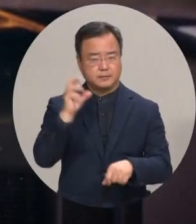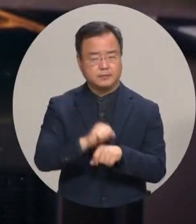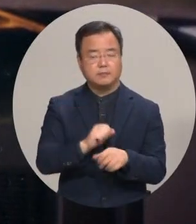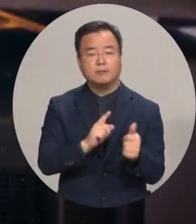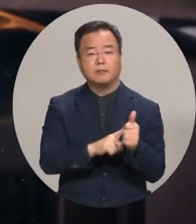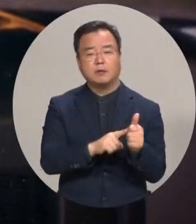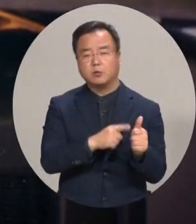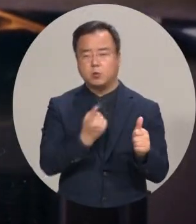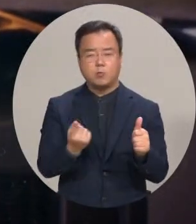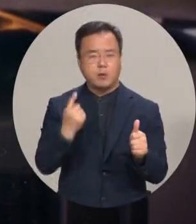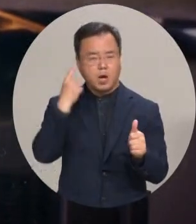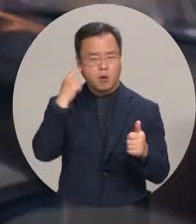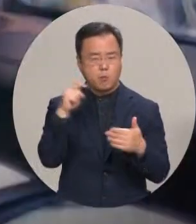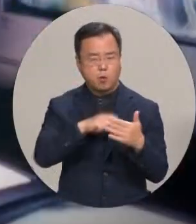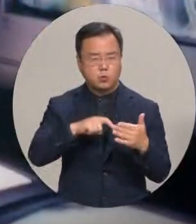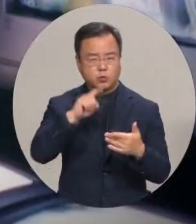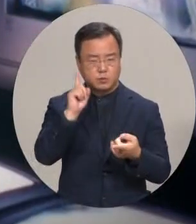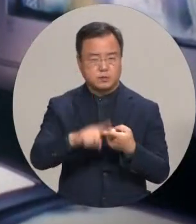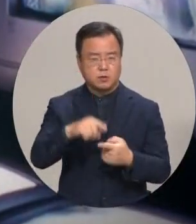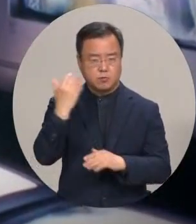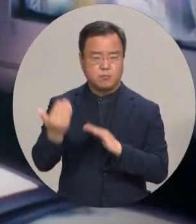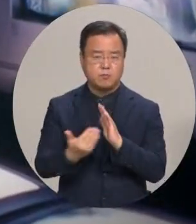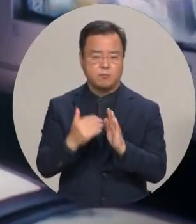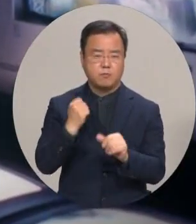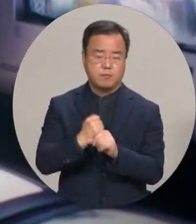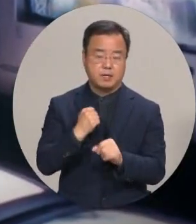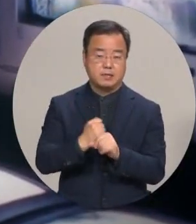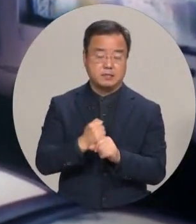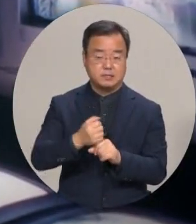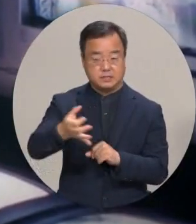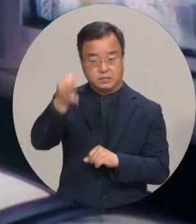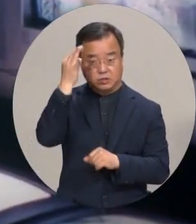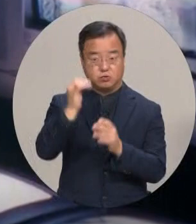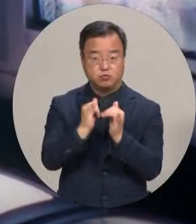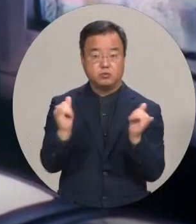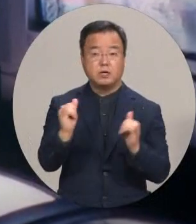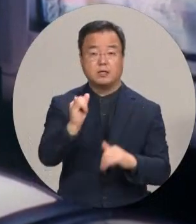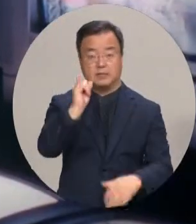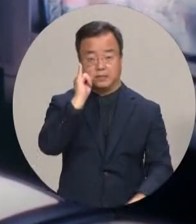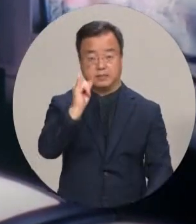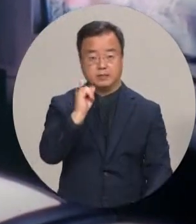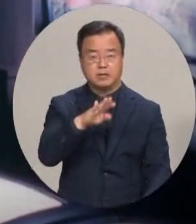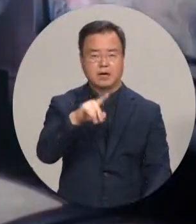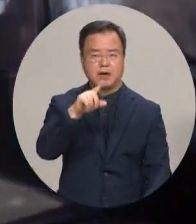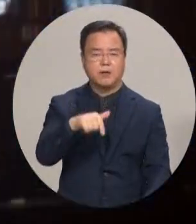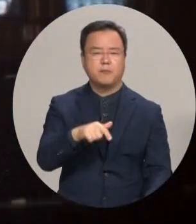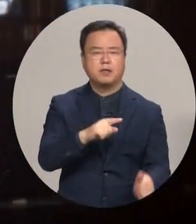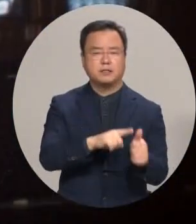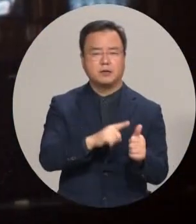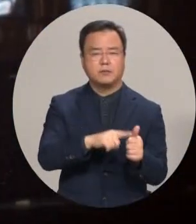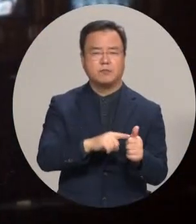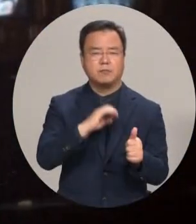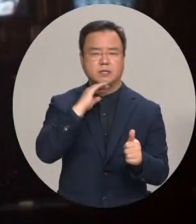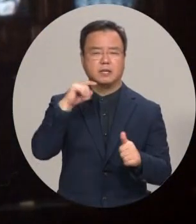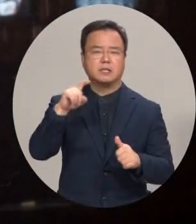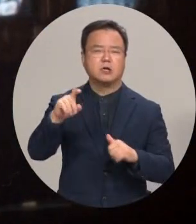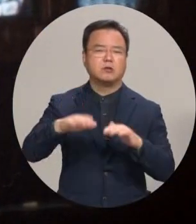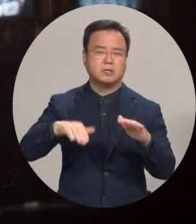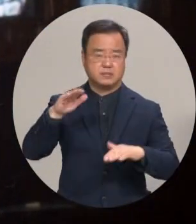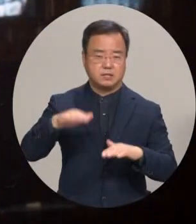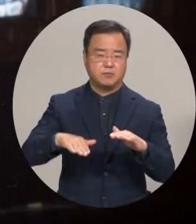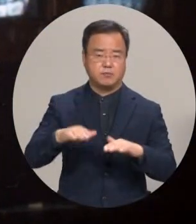백남준의 머릿속을 정확하게 구현하는 테크니션이 있었습니다. 백남준 작가와 10살 이상 차이 나는